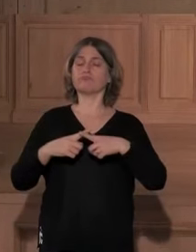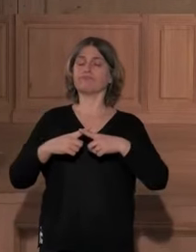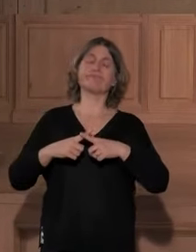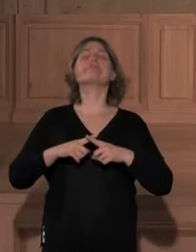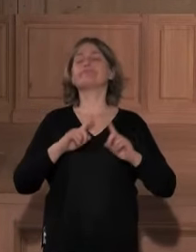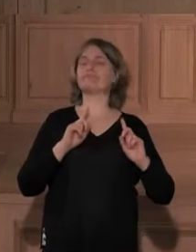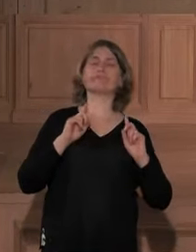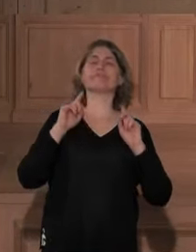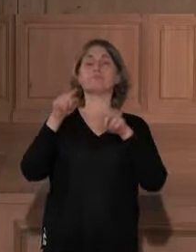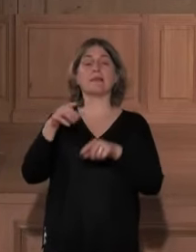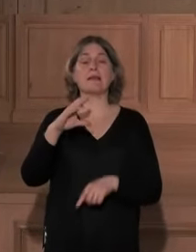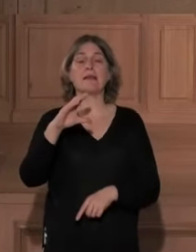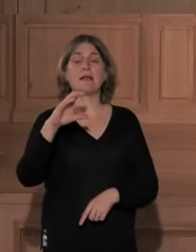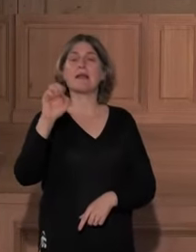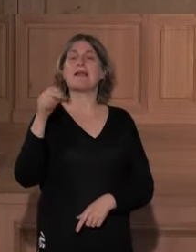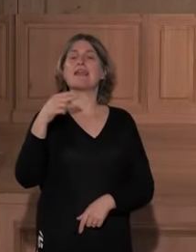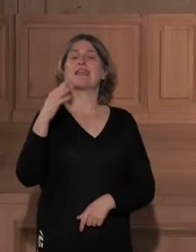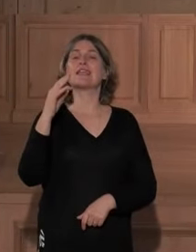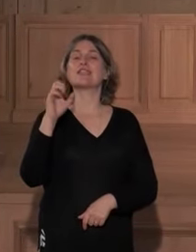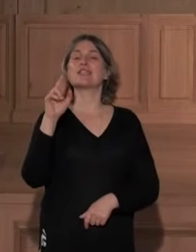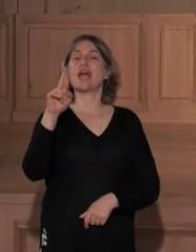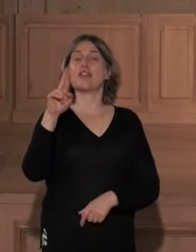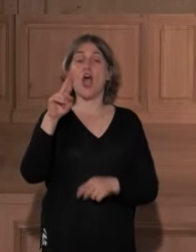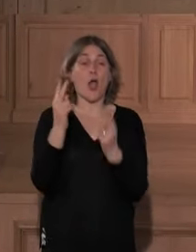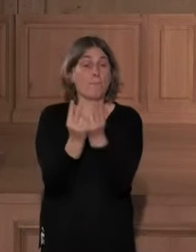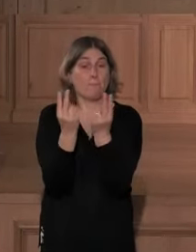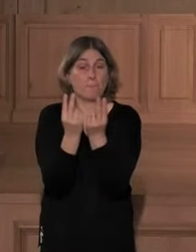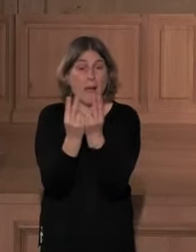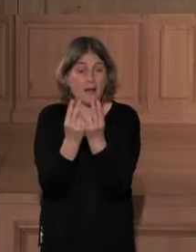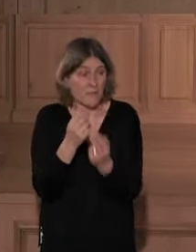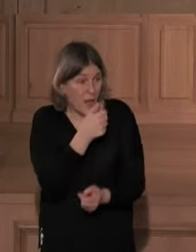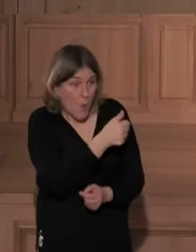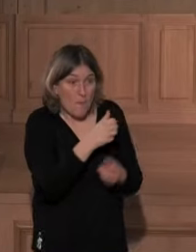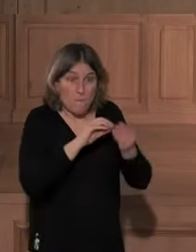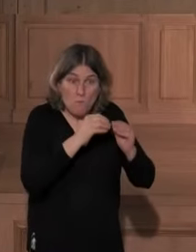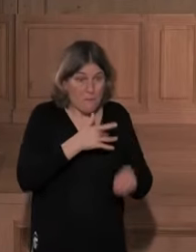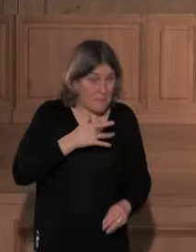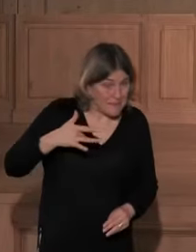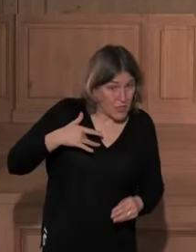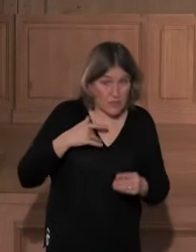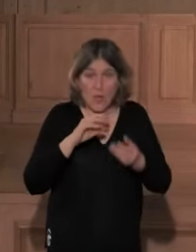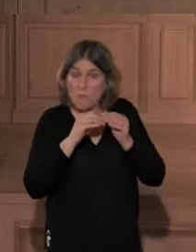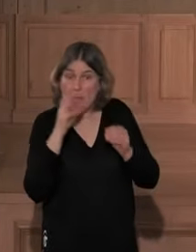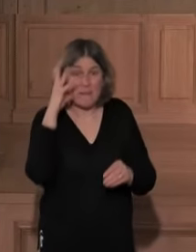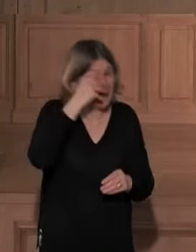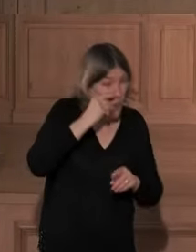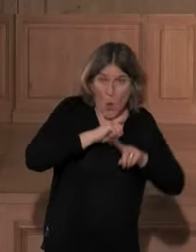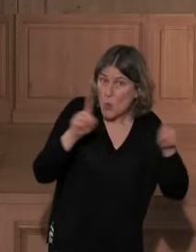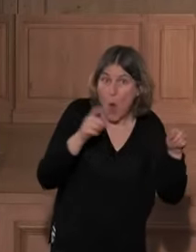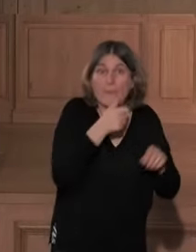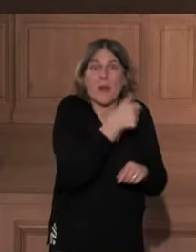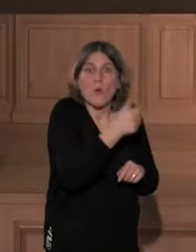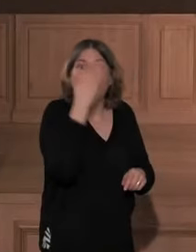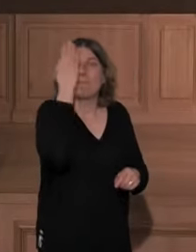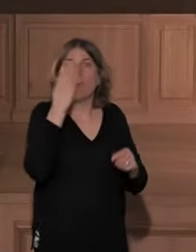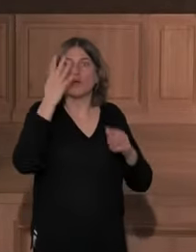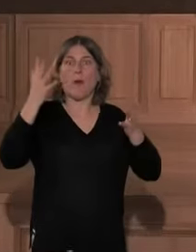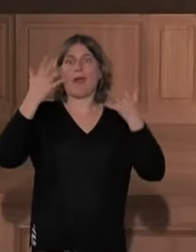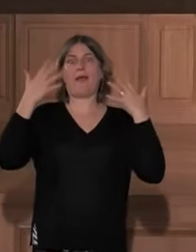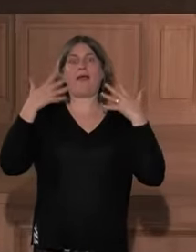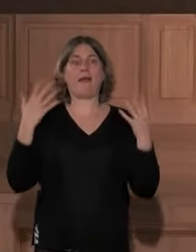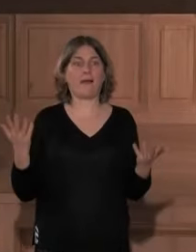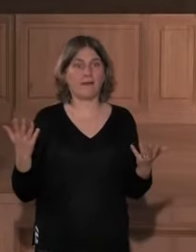Chut, problème réglé. Et en fait, il avait pas de problème. Il n'avait pas de problème somatique, il n'y a pas de problème sensoriel. Il voulait juste bouger. Et on n'avait pas